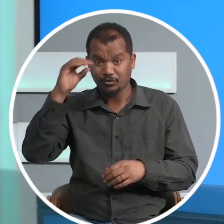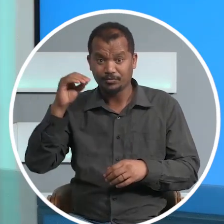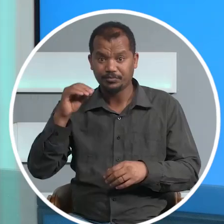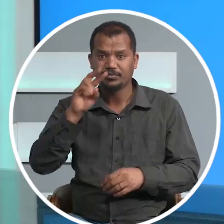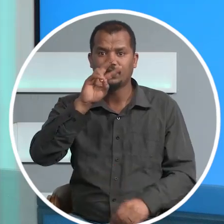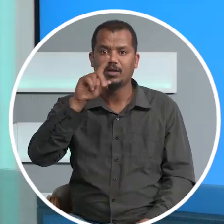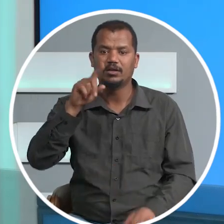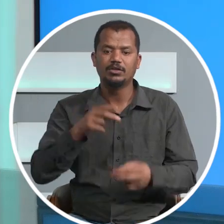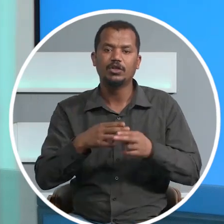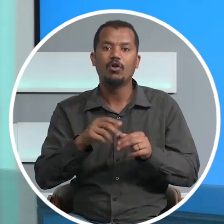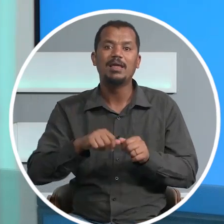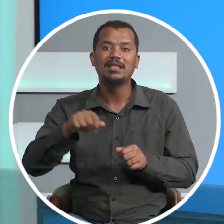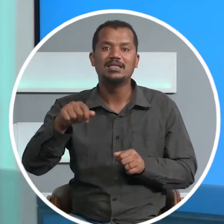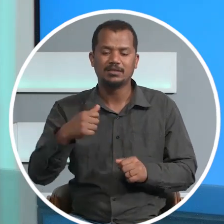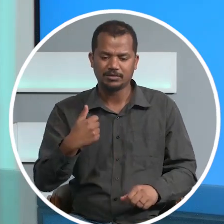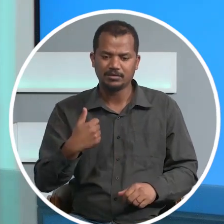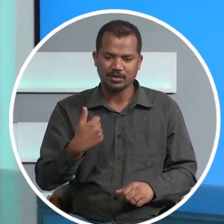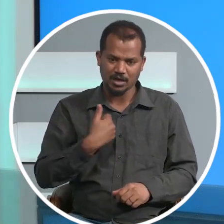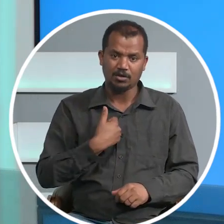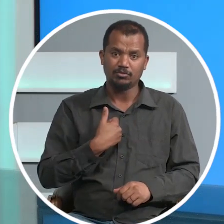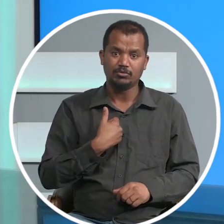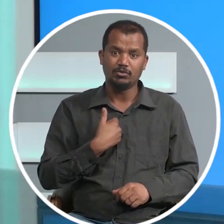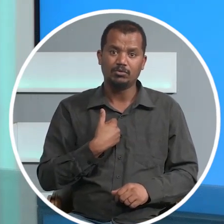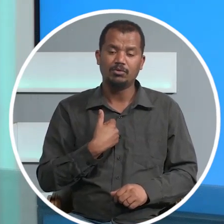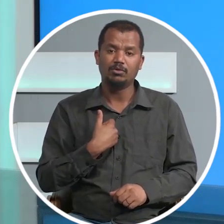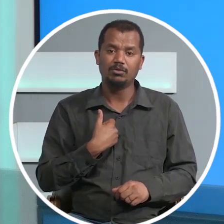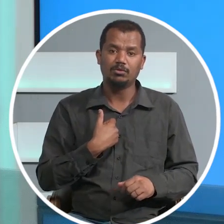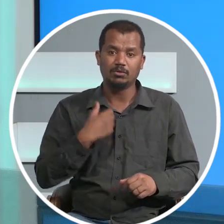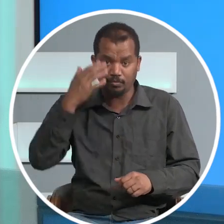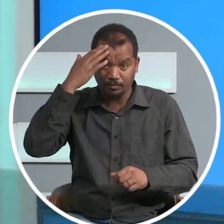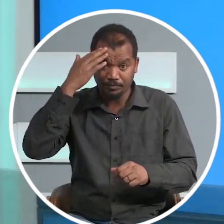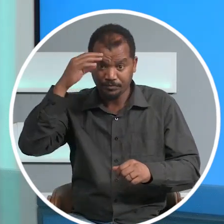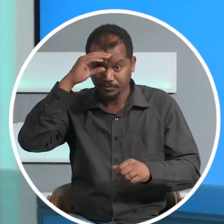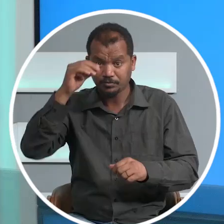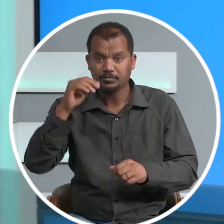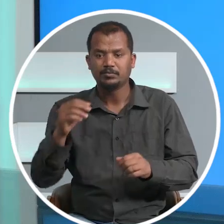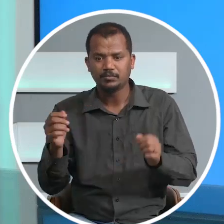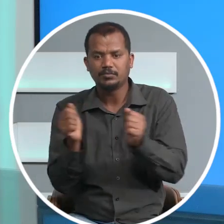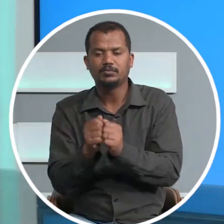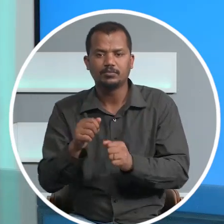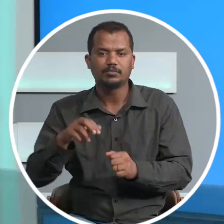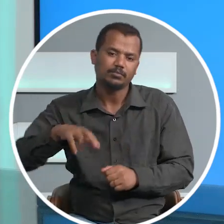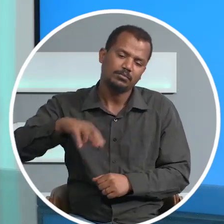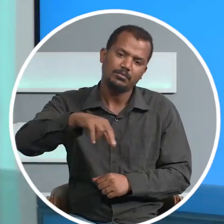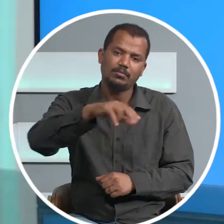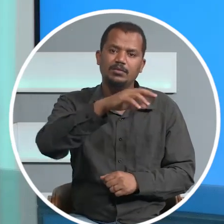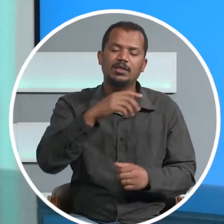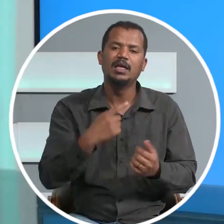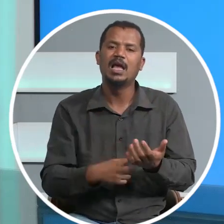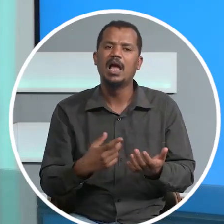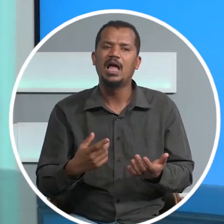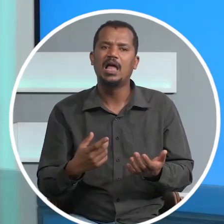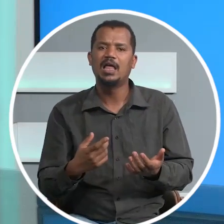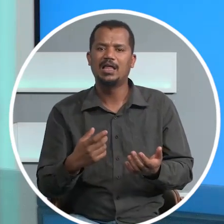ሰው 21 ኪሎ ሜትሩን በኪሎ ሜትር ራሱን ወይንም የሚያውቃቸውን ሰዎች ስፖንሰር እንዲያደርጉት እያደረገ እንትን ይላል። ያ